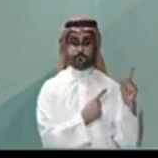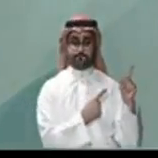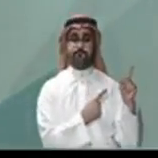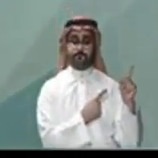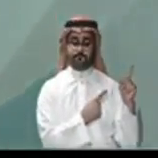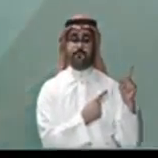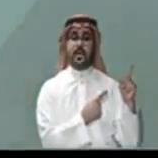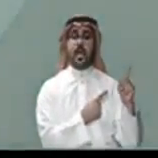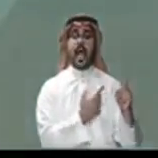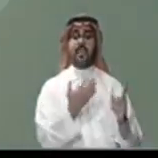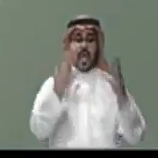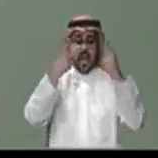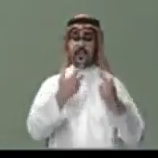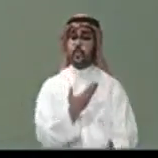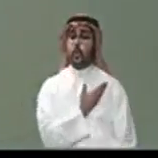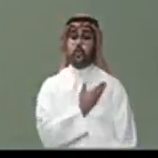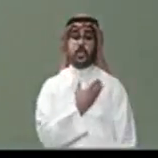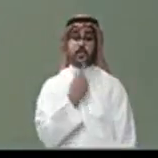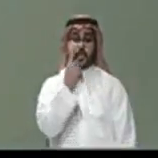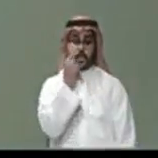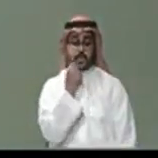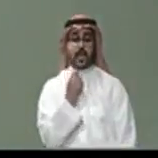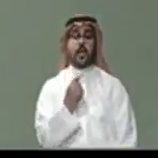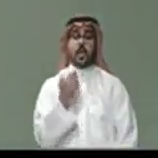عدد الحجاج القادمين عن طريق الجو بلغ